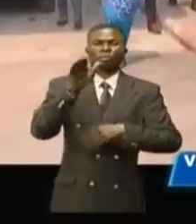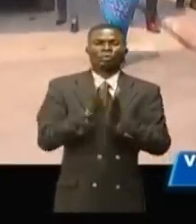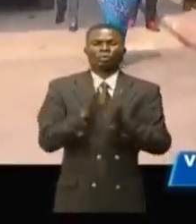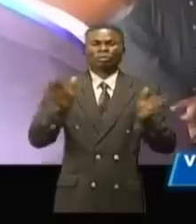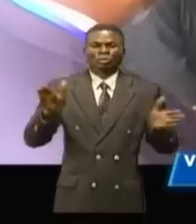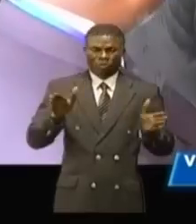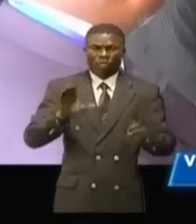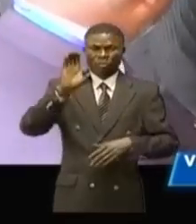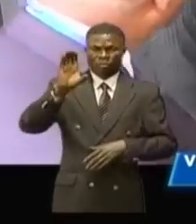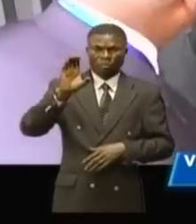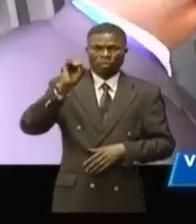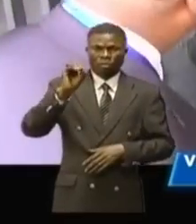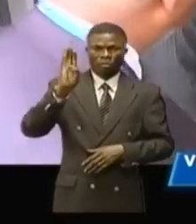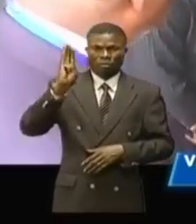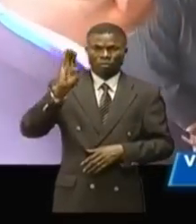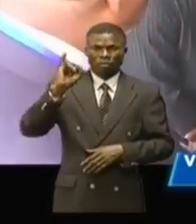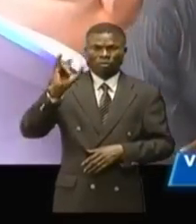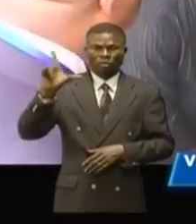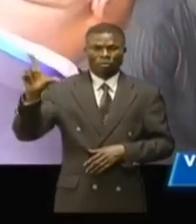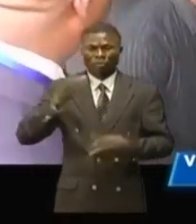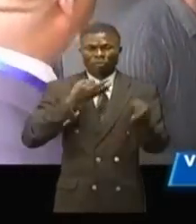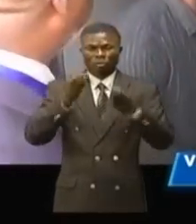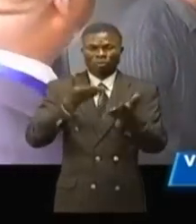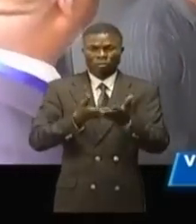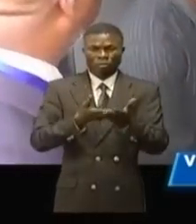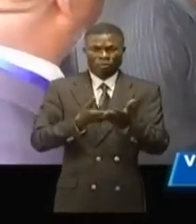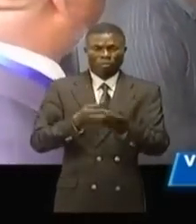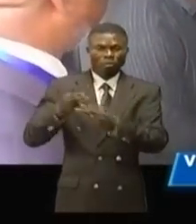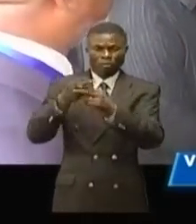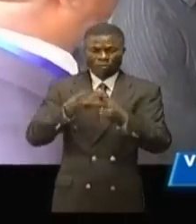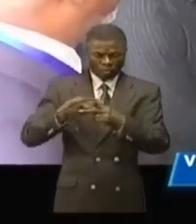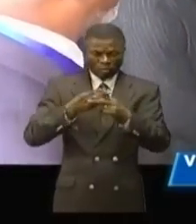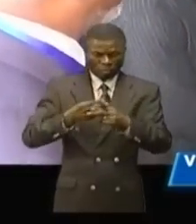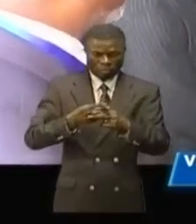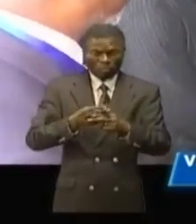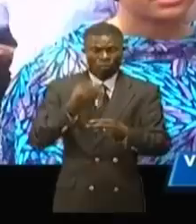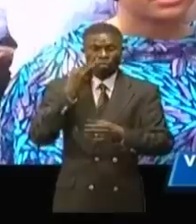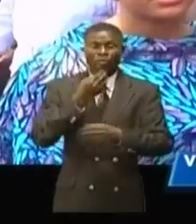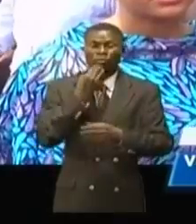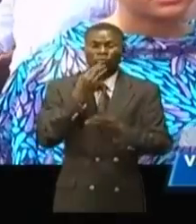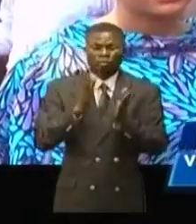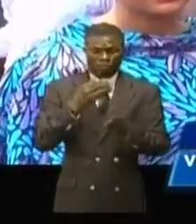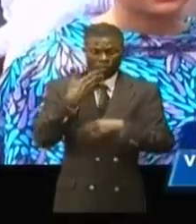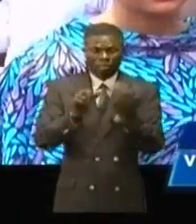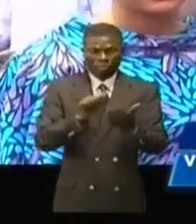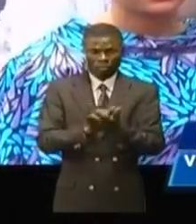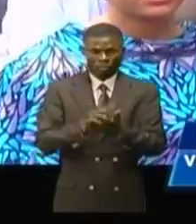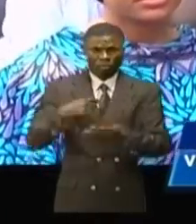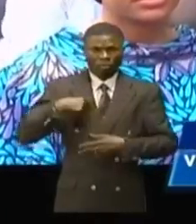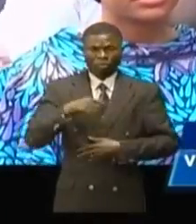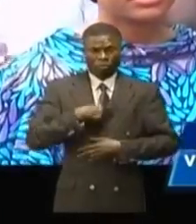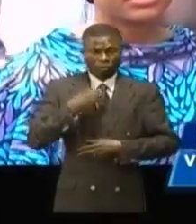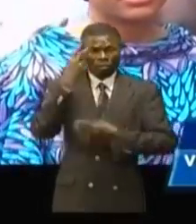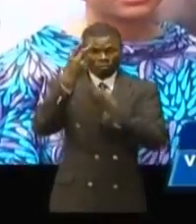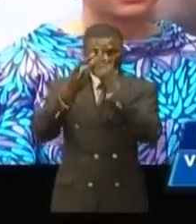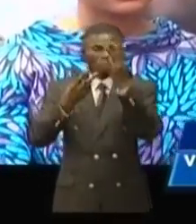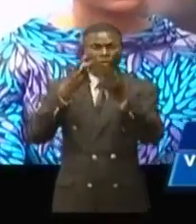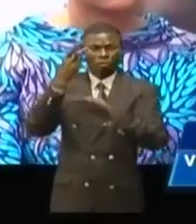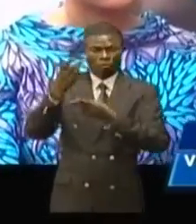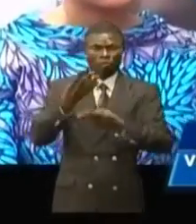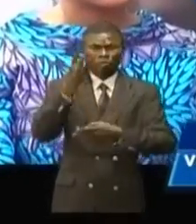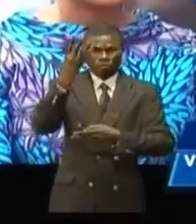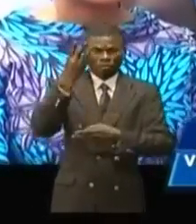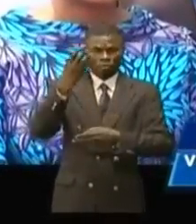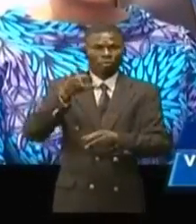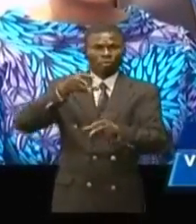Georges Ketel Yambangoy, explique. Une visite de contrôle et d'inspection que nous venons d'effectuer. Nous avons visité 4 de